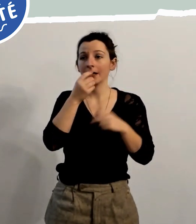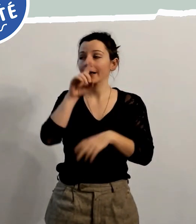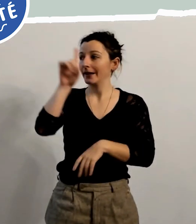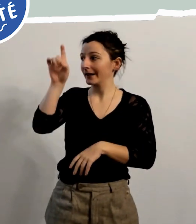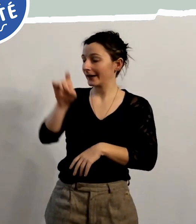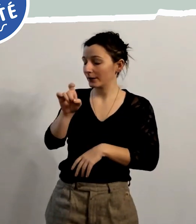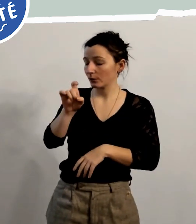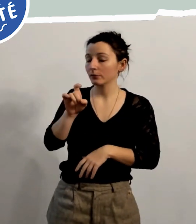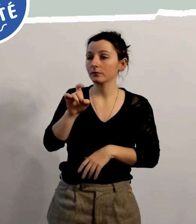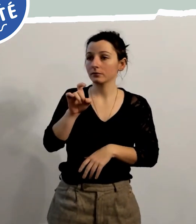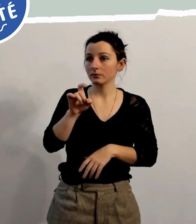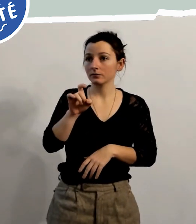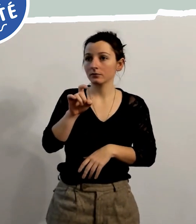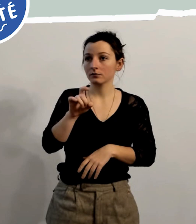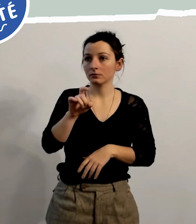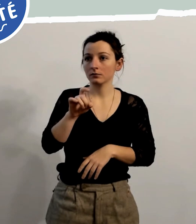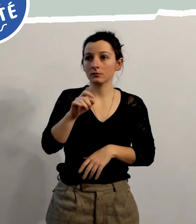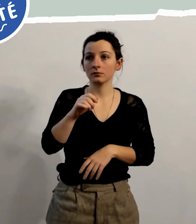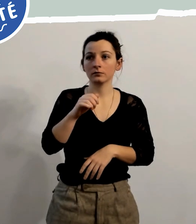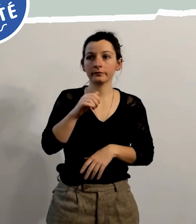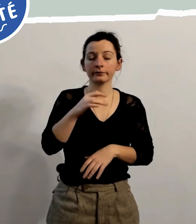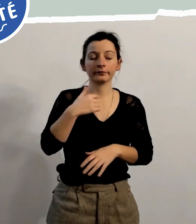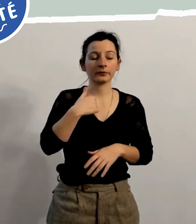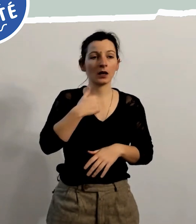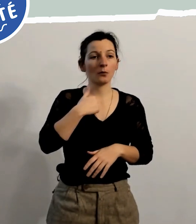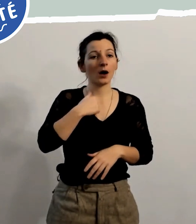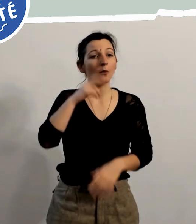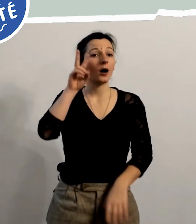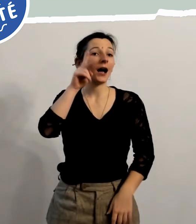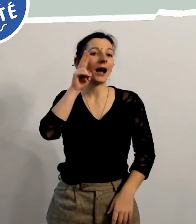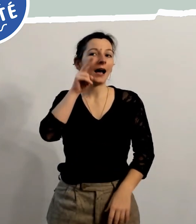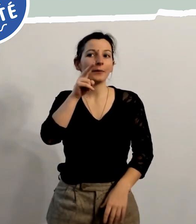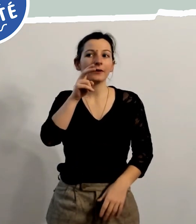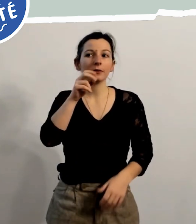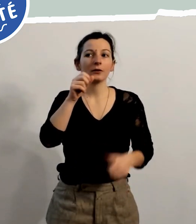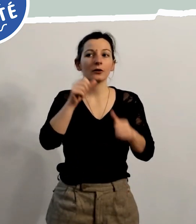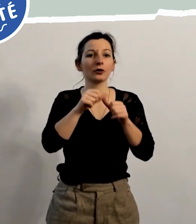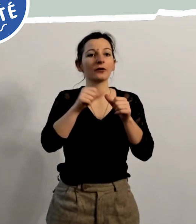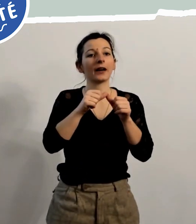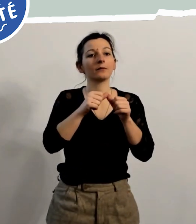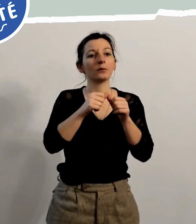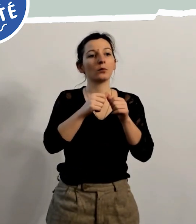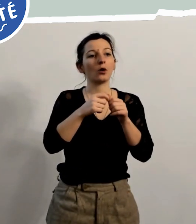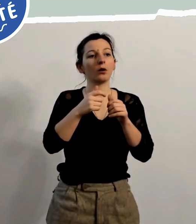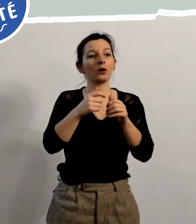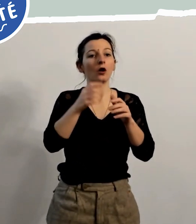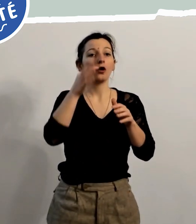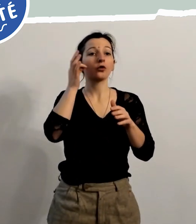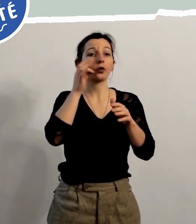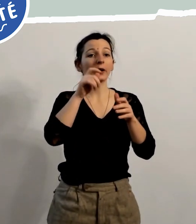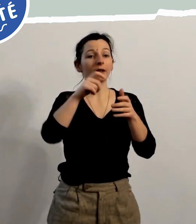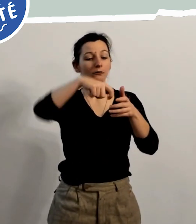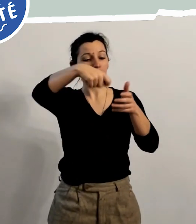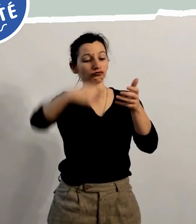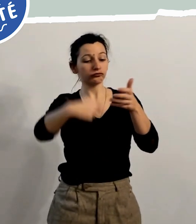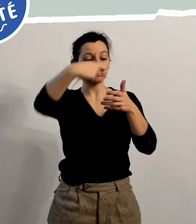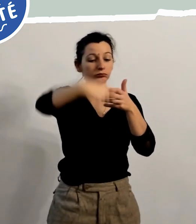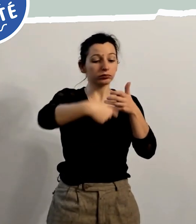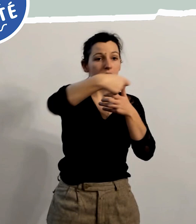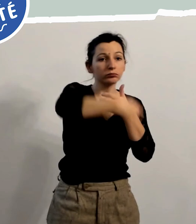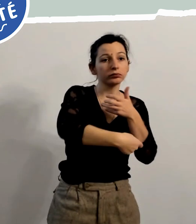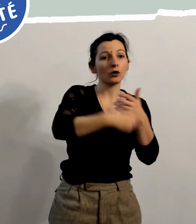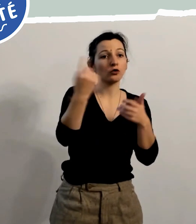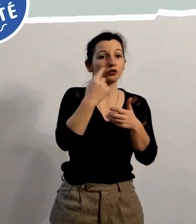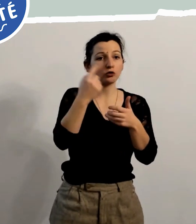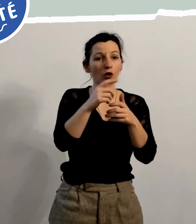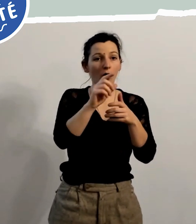enlevait, maintenant j'ai une habitude d'enlever la peau des fruits et des légumes.